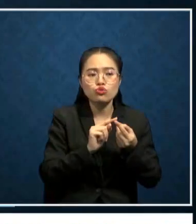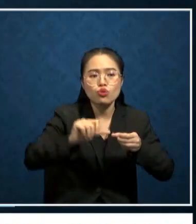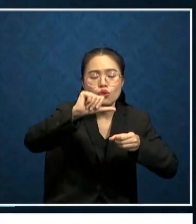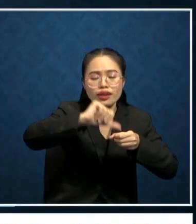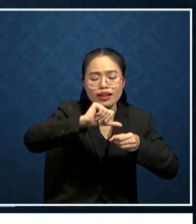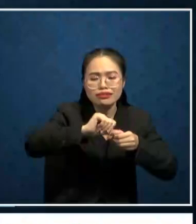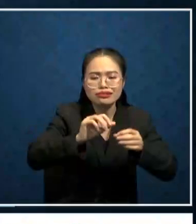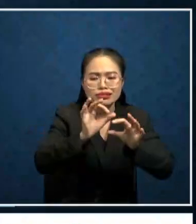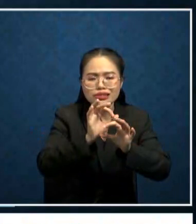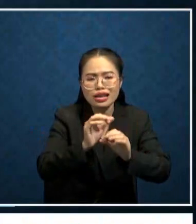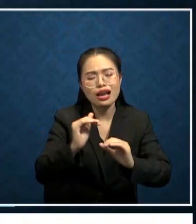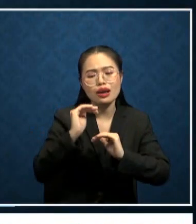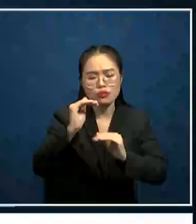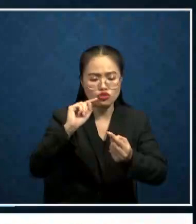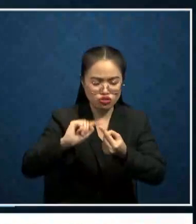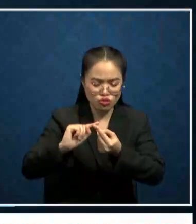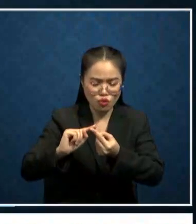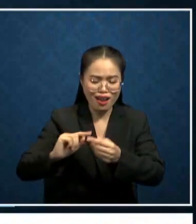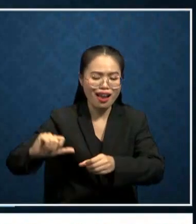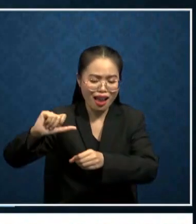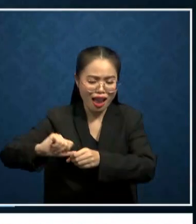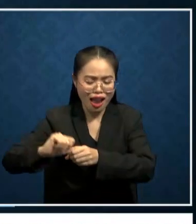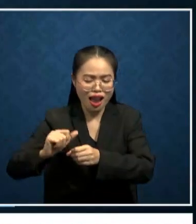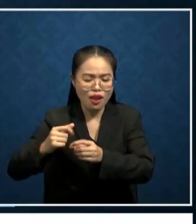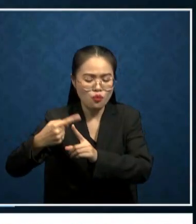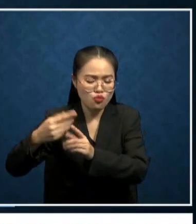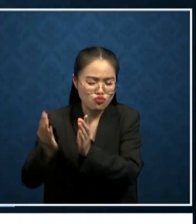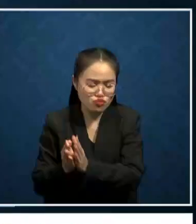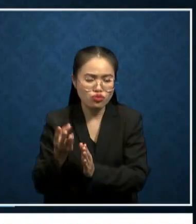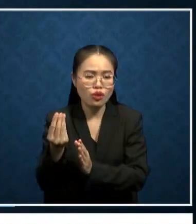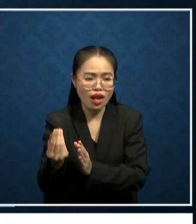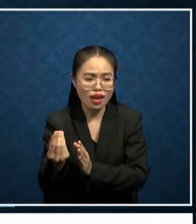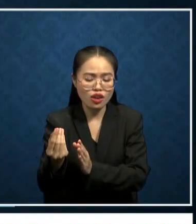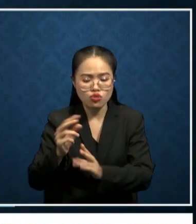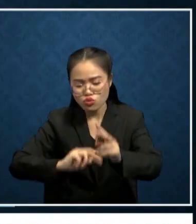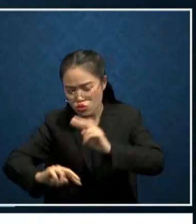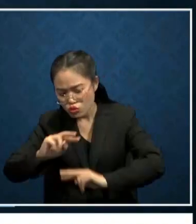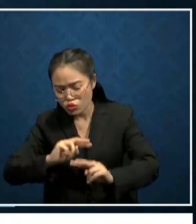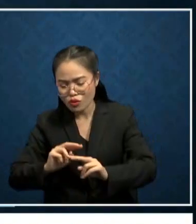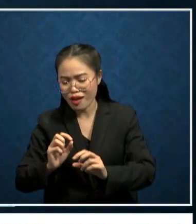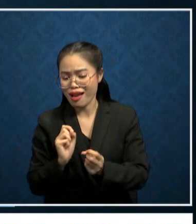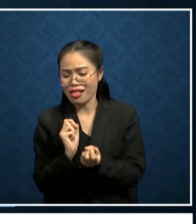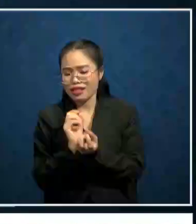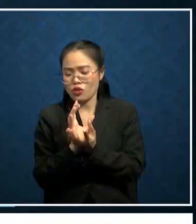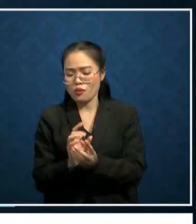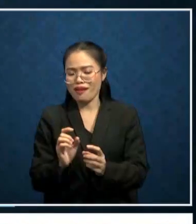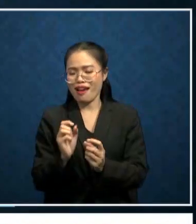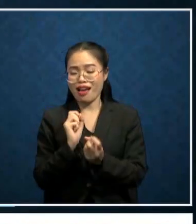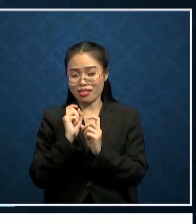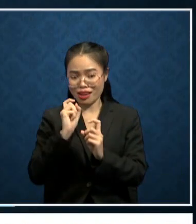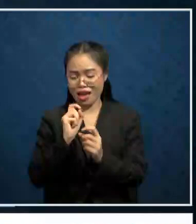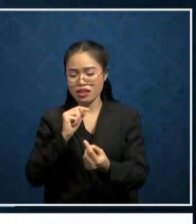มีการเปิดเผยข้อมูลปริมาณการใช้งานรวมทั้งจัดทำแผนบริหารความเสี่ยงซึ่งอาจ